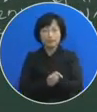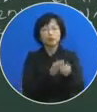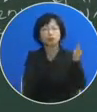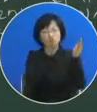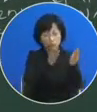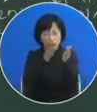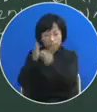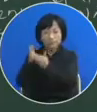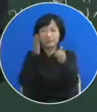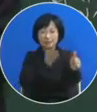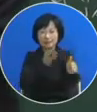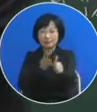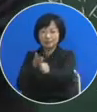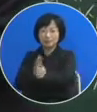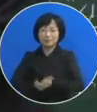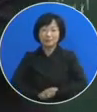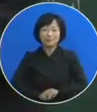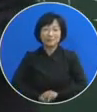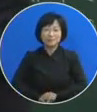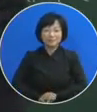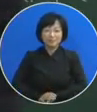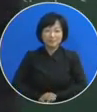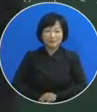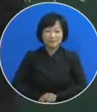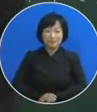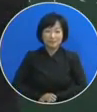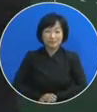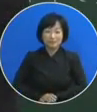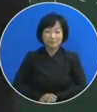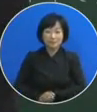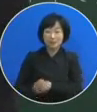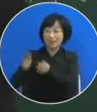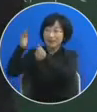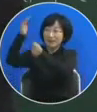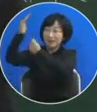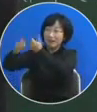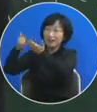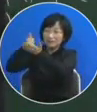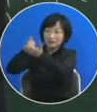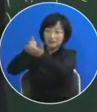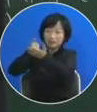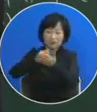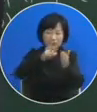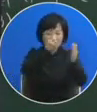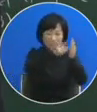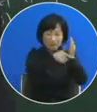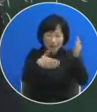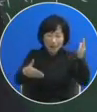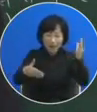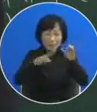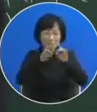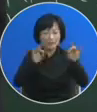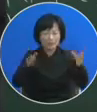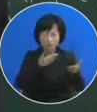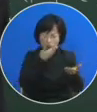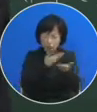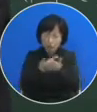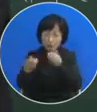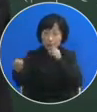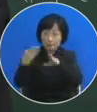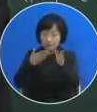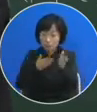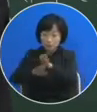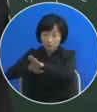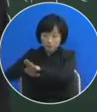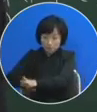바랍니다. Prepare. 하나님께서는 시대 시대마다 중요한 응답을 예비해 놓고 지금과 똑같은 상황을 만들죠. Age